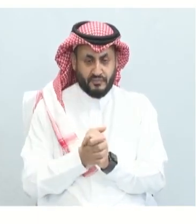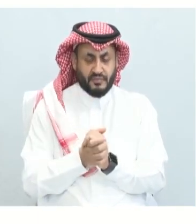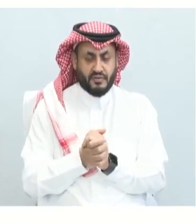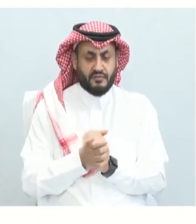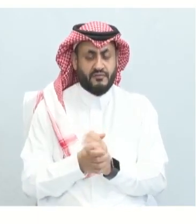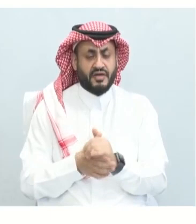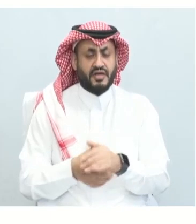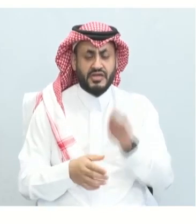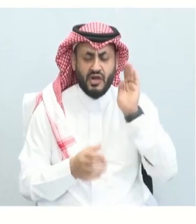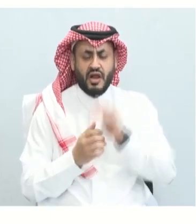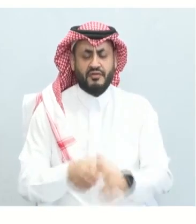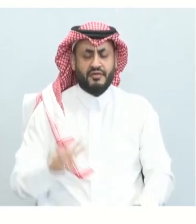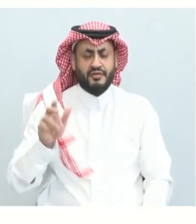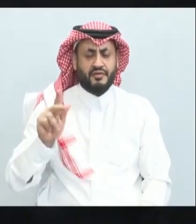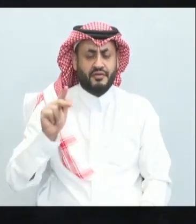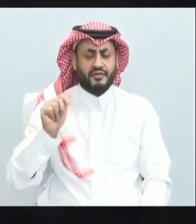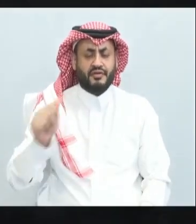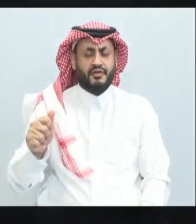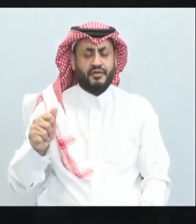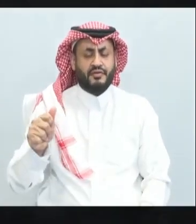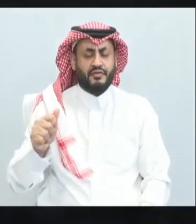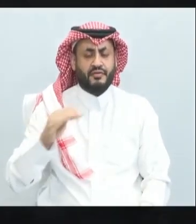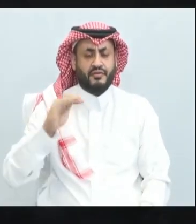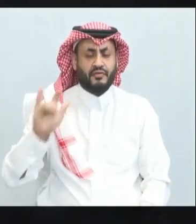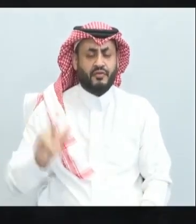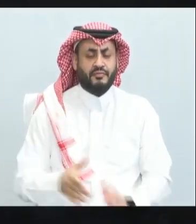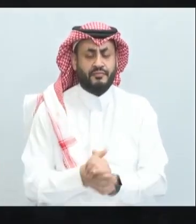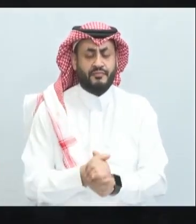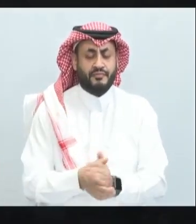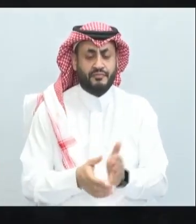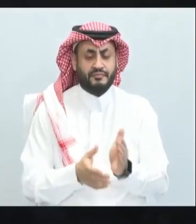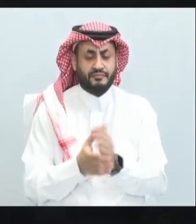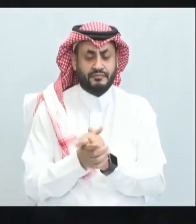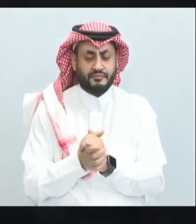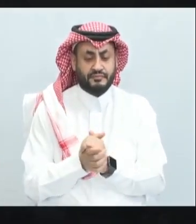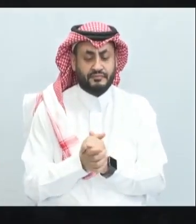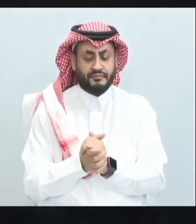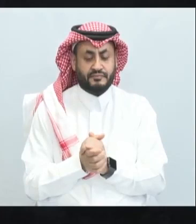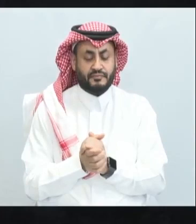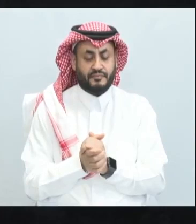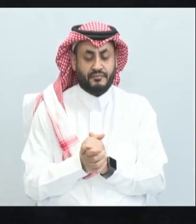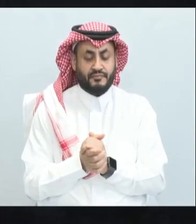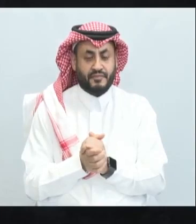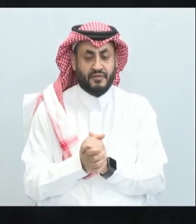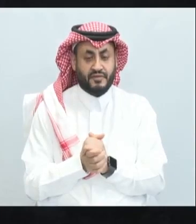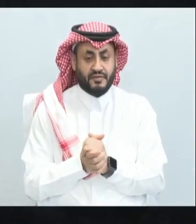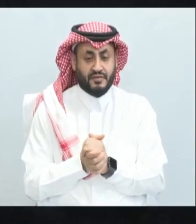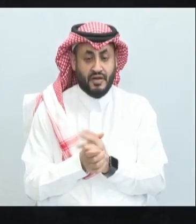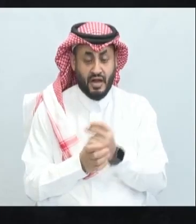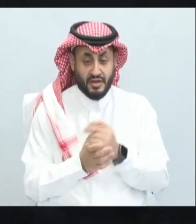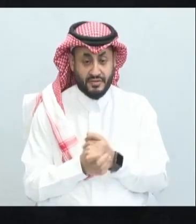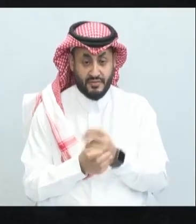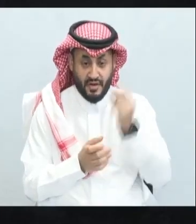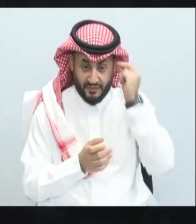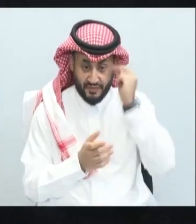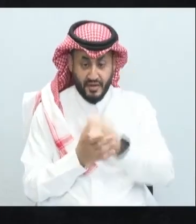الضحى وكذلك هناك من بعض الصلوات الاخرى ينبغي للطالب ان يحفظها